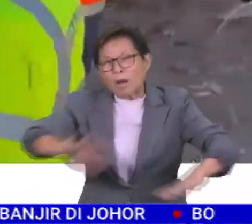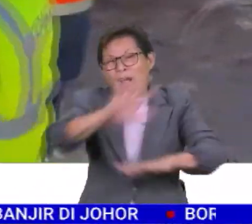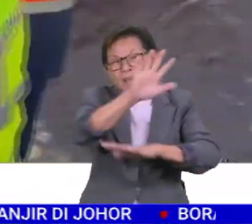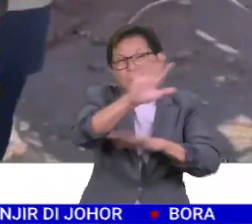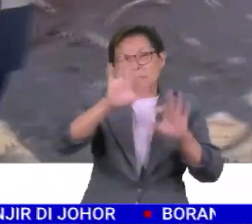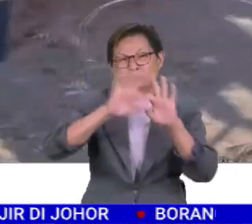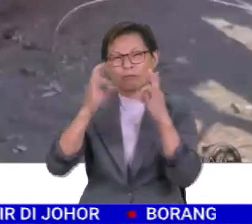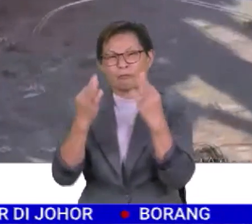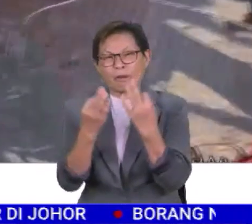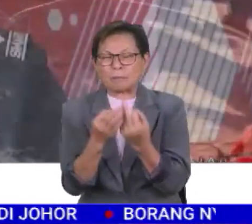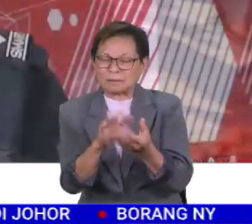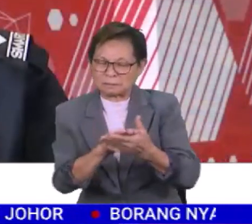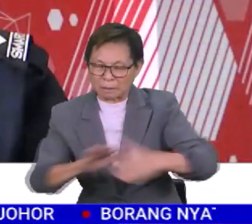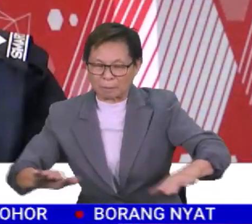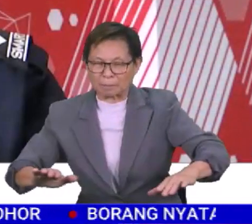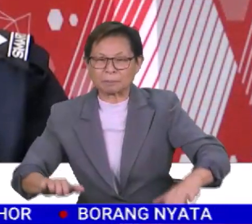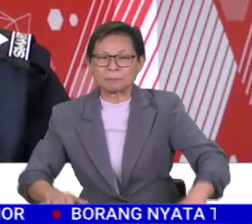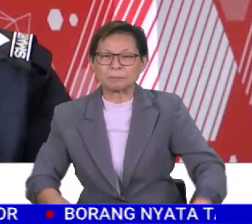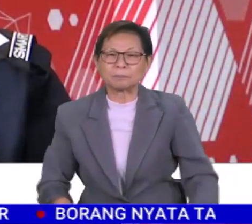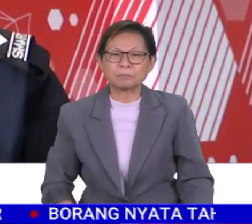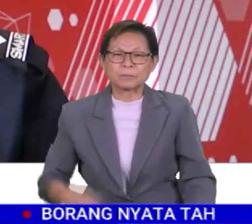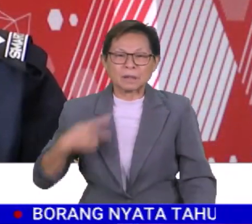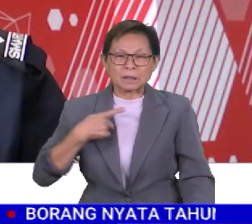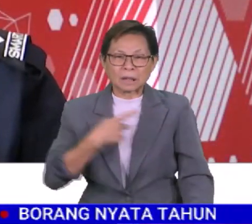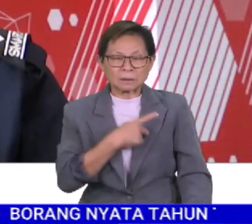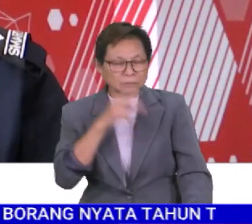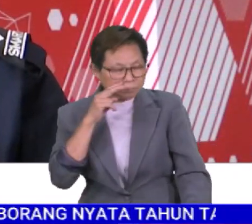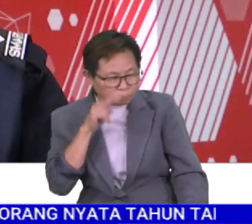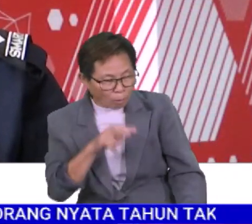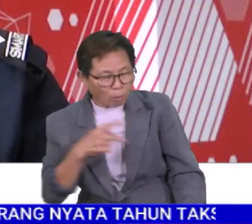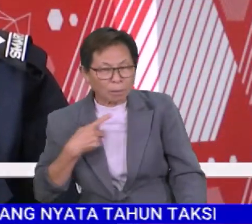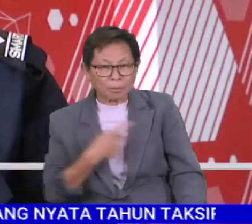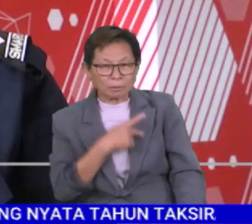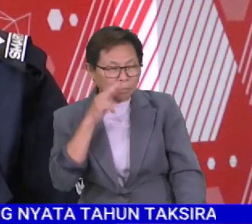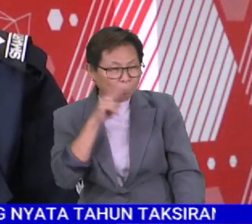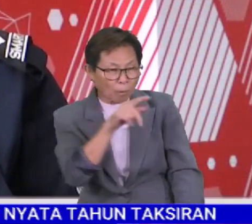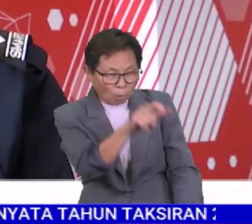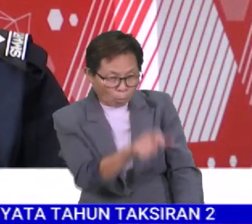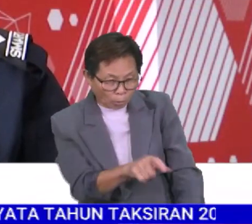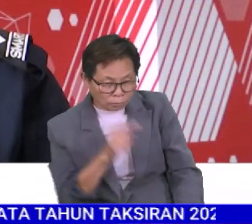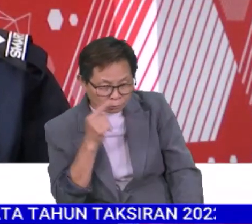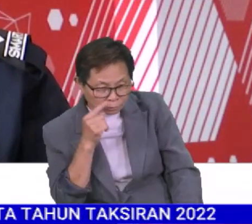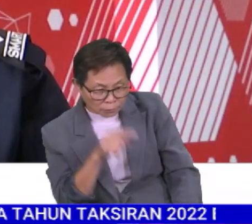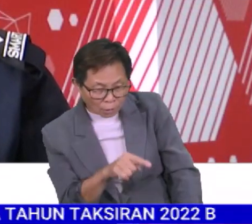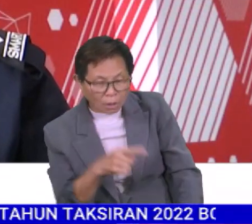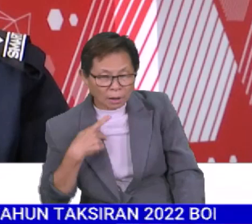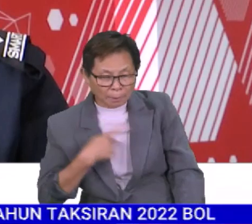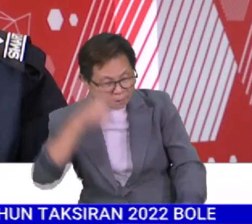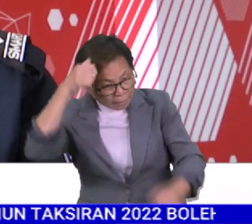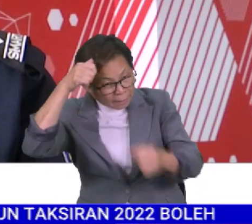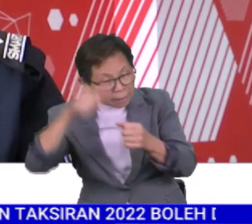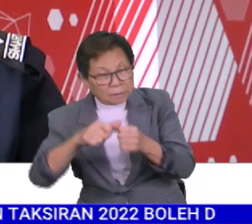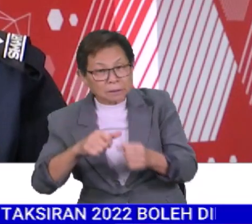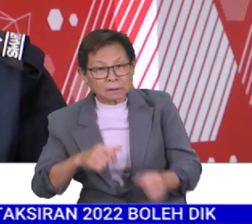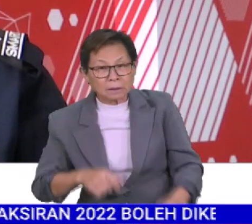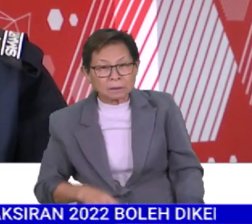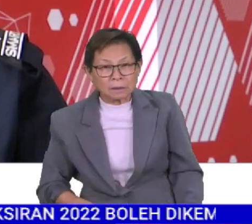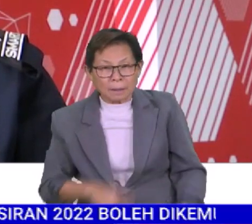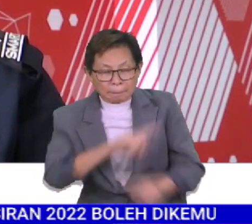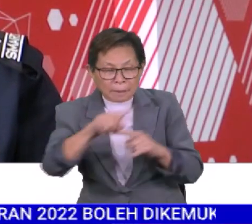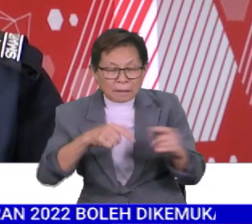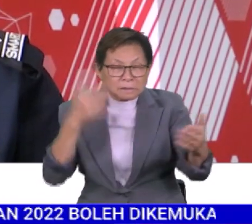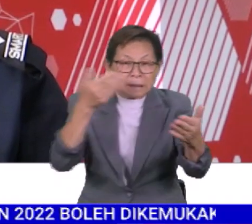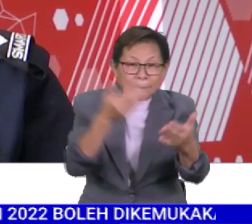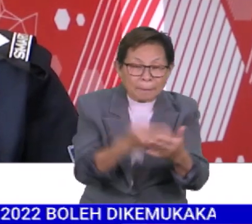lima sekeluarga. Kami tersempat seorang mangsa dan kami ingat meninggal. Tapi